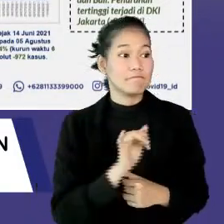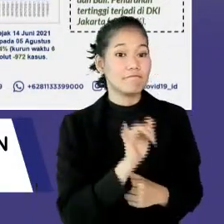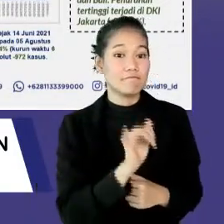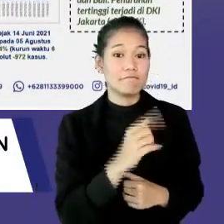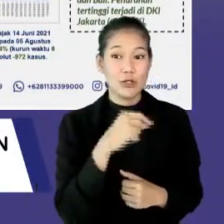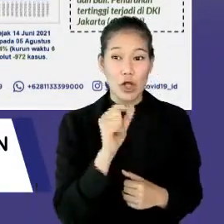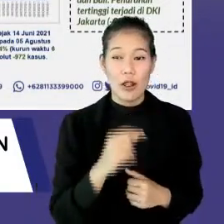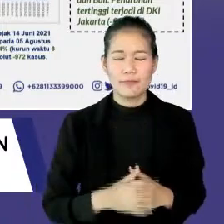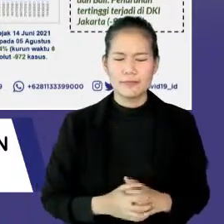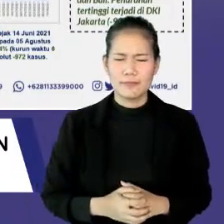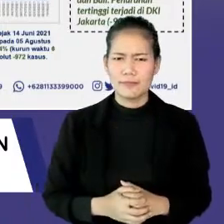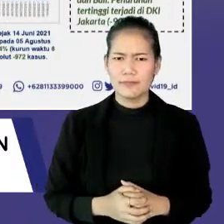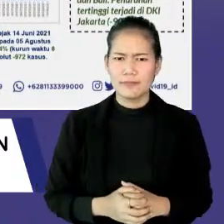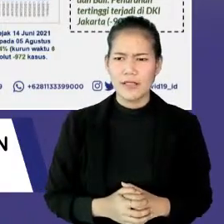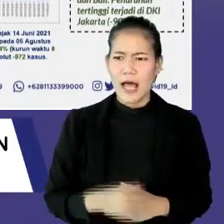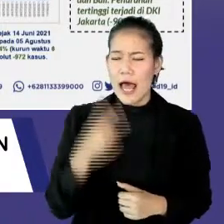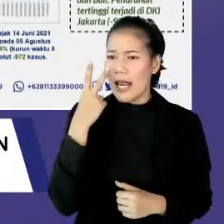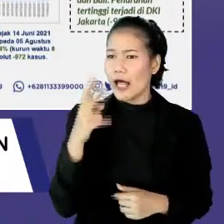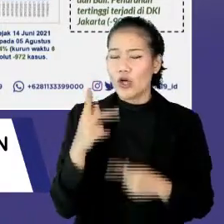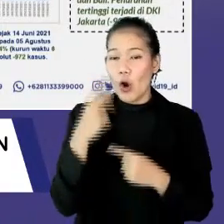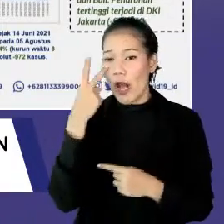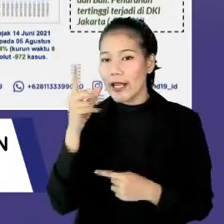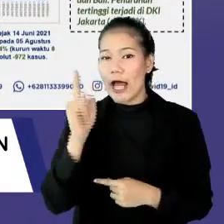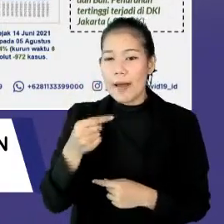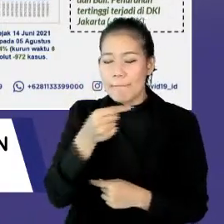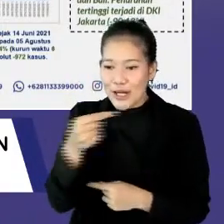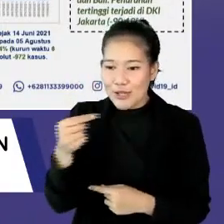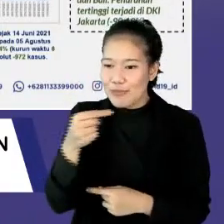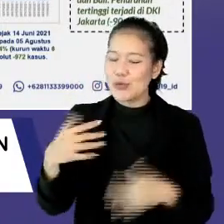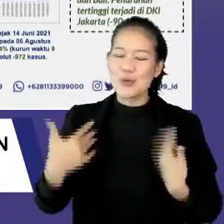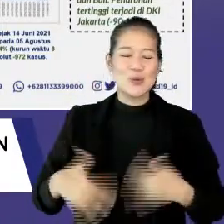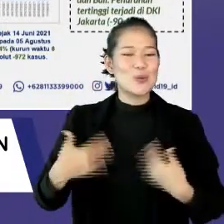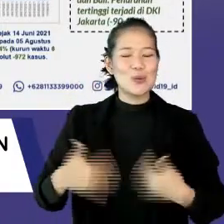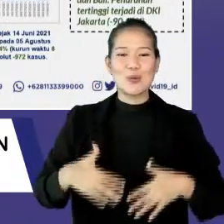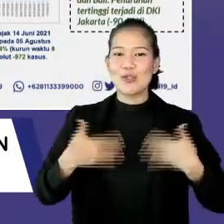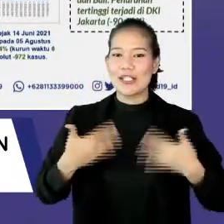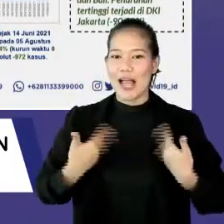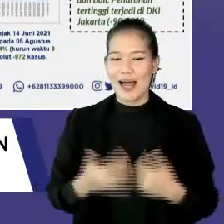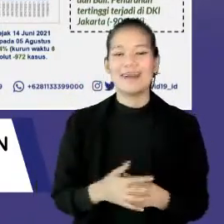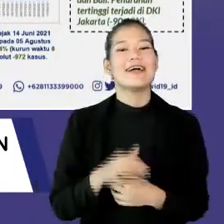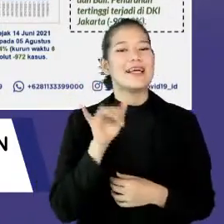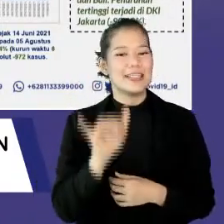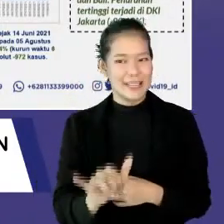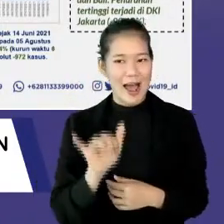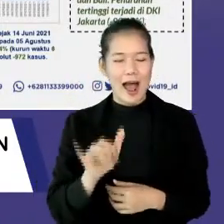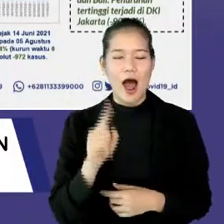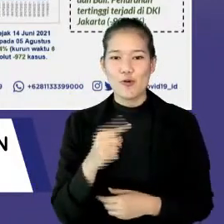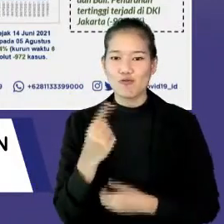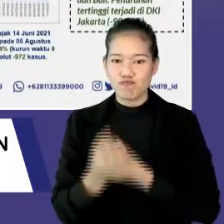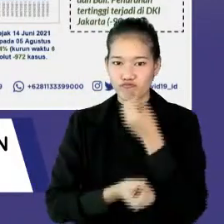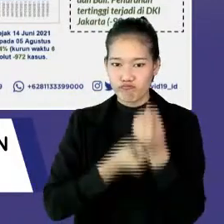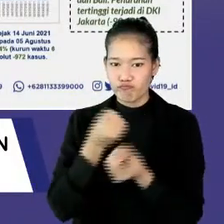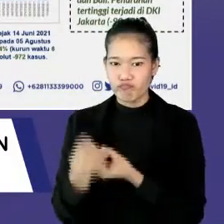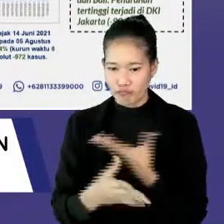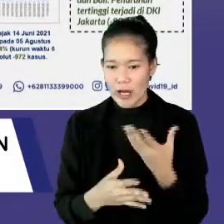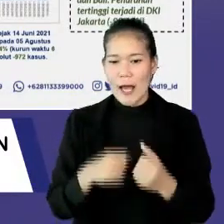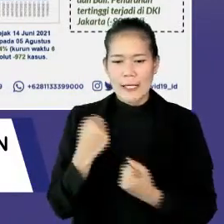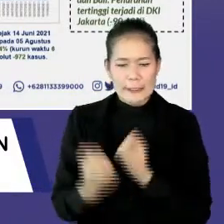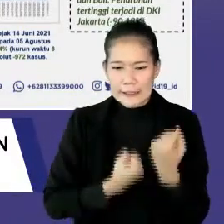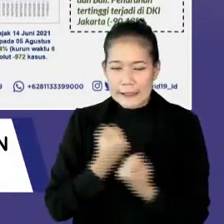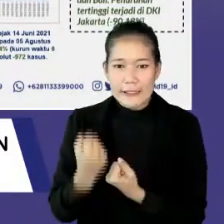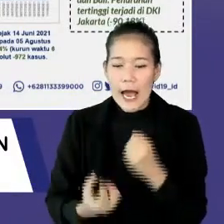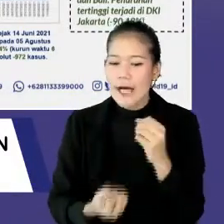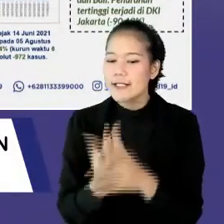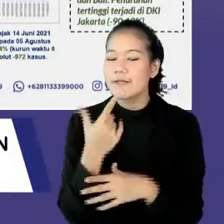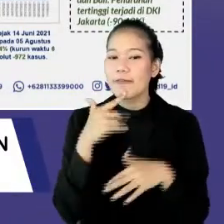ini harus senang lihat yang disampaikan ya. minus-minus tuh, aduh bahagia banget loh Dokter Dewi. Ya, jadi ini harus kita sampaikan hasil kerja keras kita di